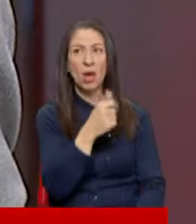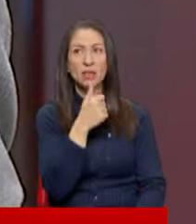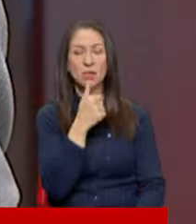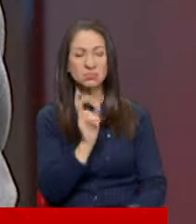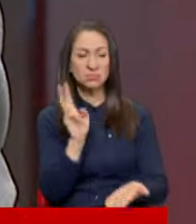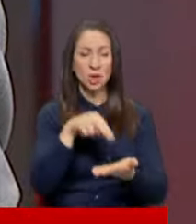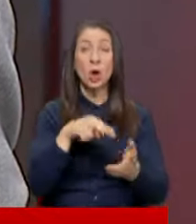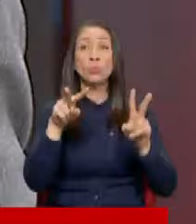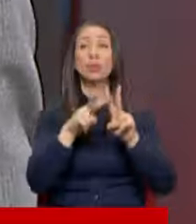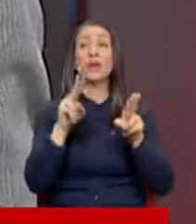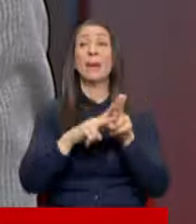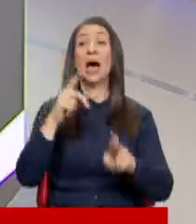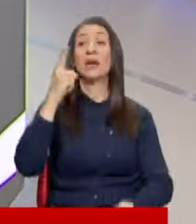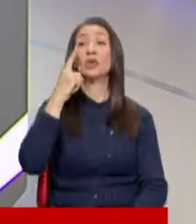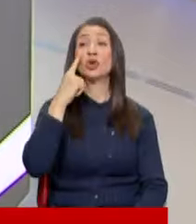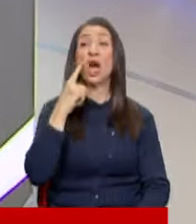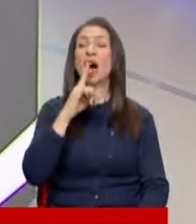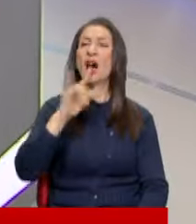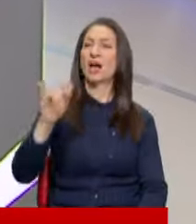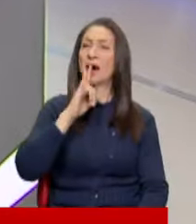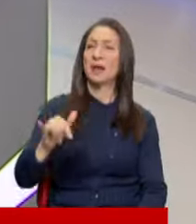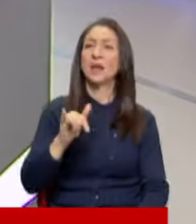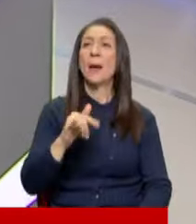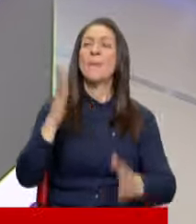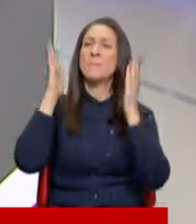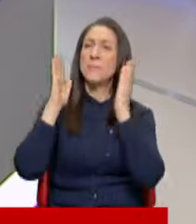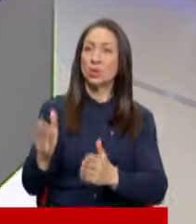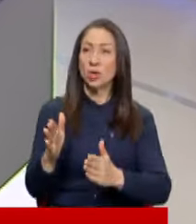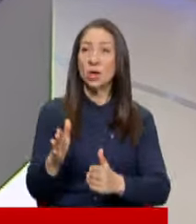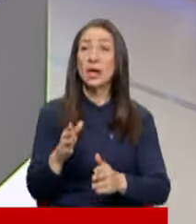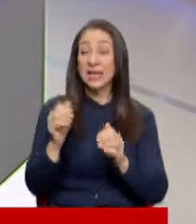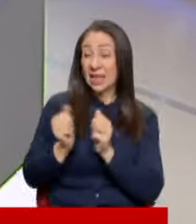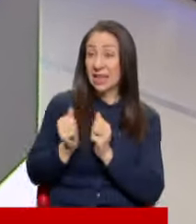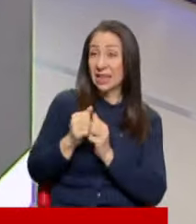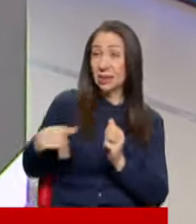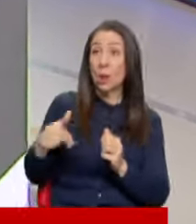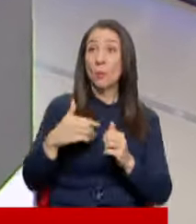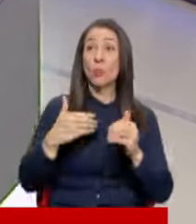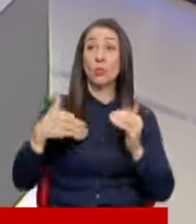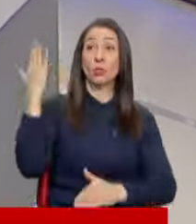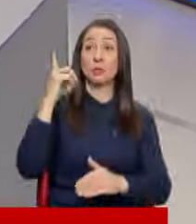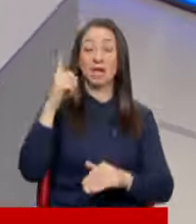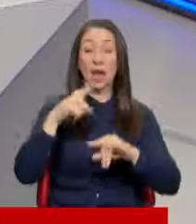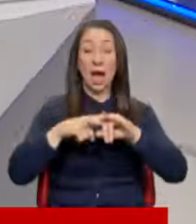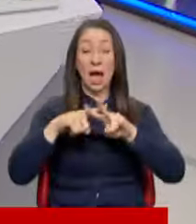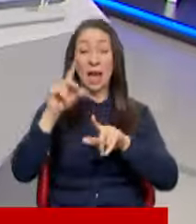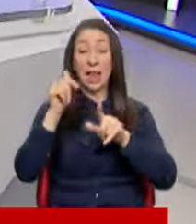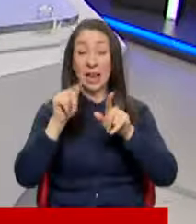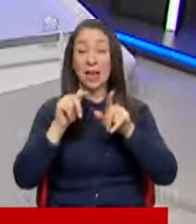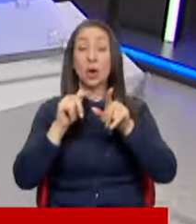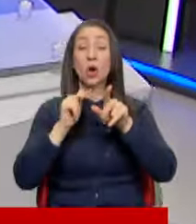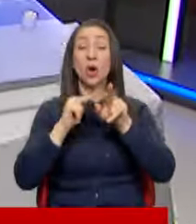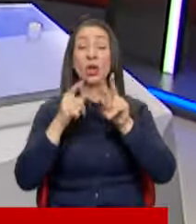çıkıyor Mustafa Kemal Atatürk'e hakaret ediyor beddua ediyor yanında da büyük baş bir Halil Konakçı ile